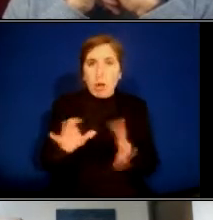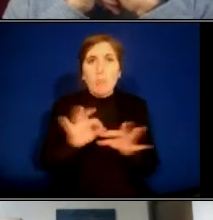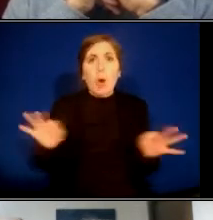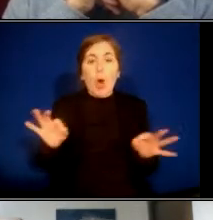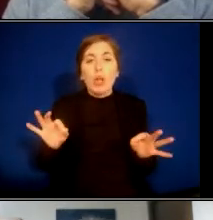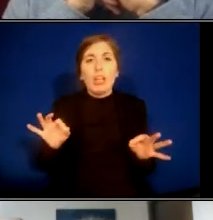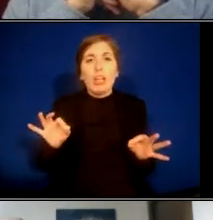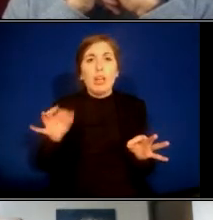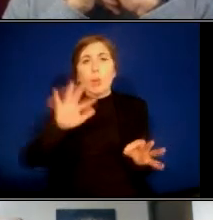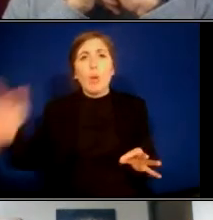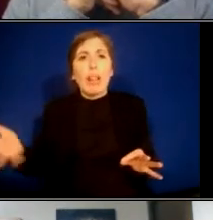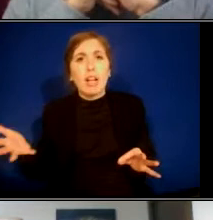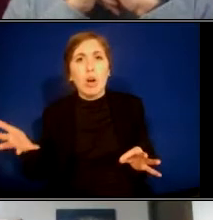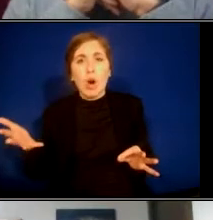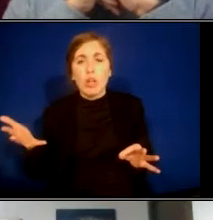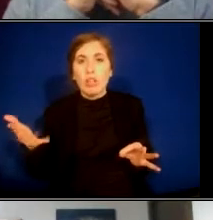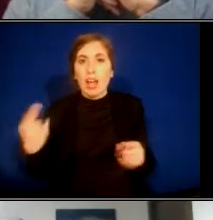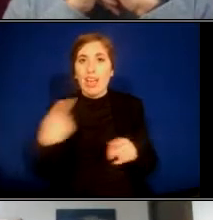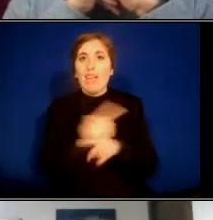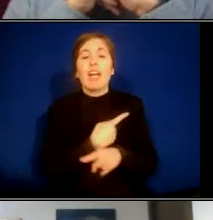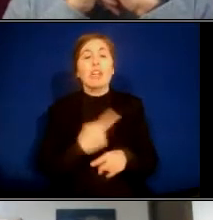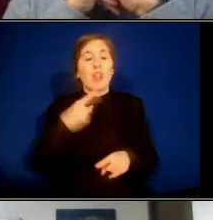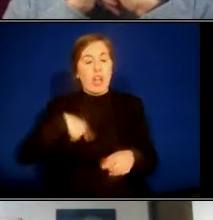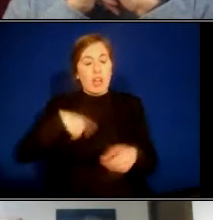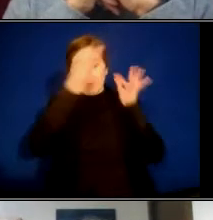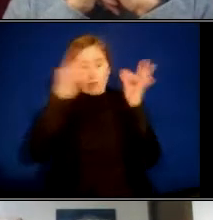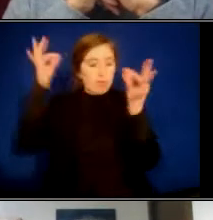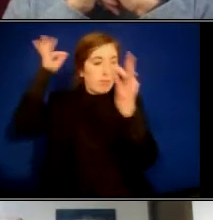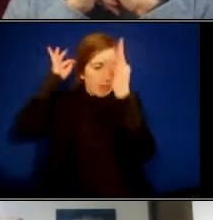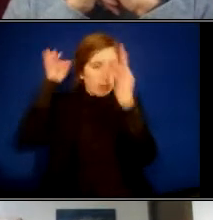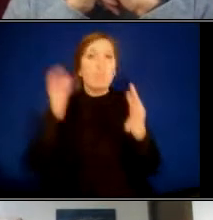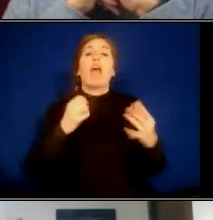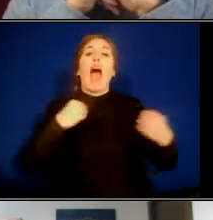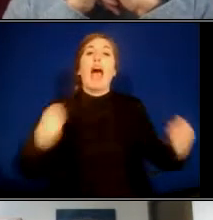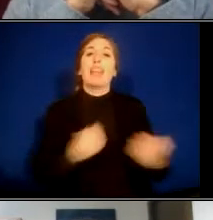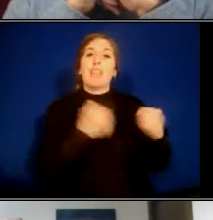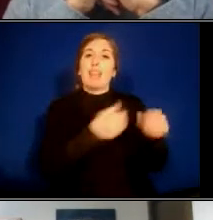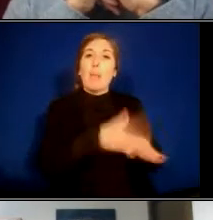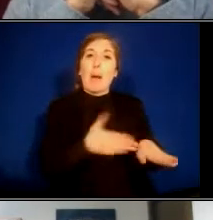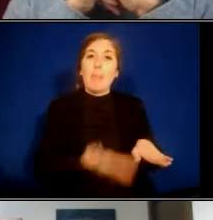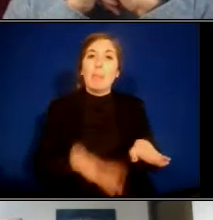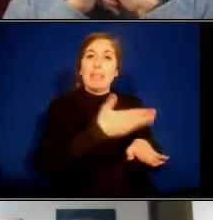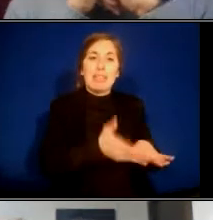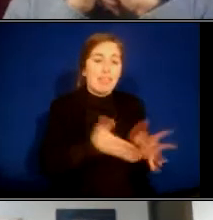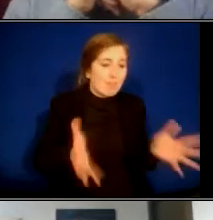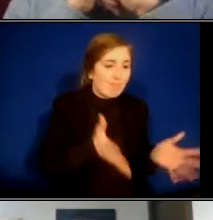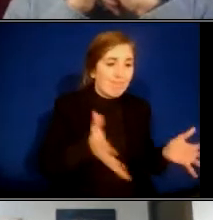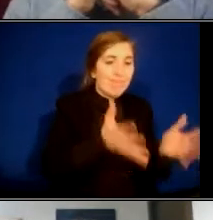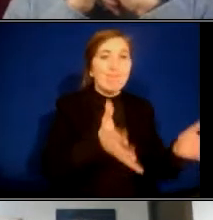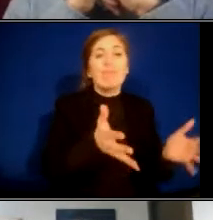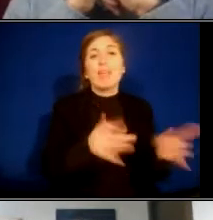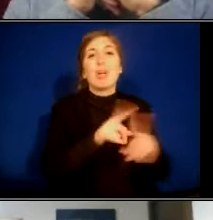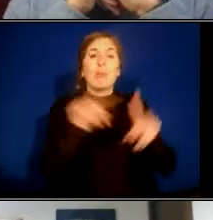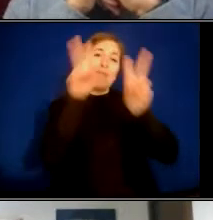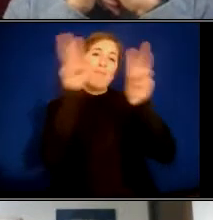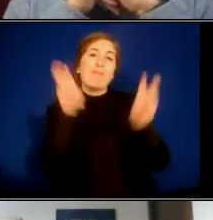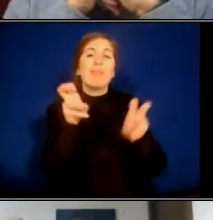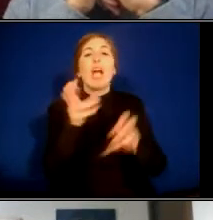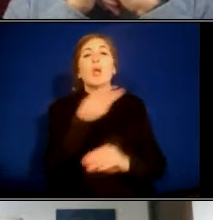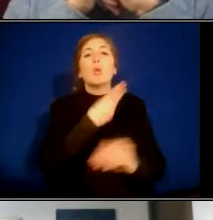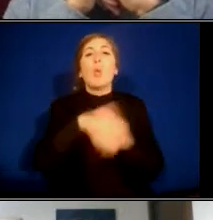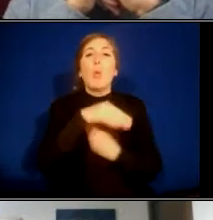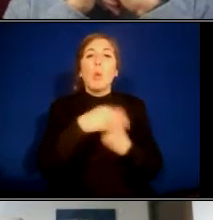per portare un po' di animazione con i bimbi, ma diciamo con la scusa, per così dire, del gioco, di attività